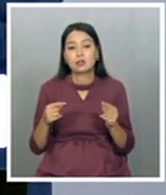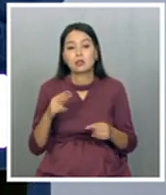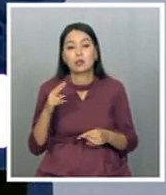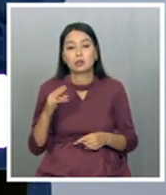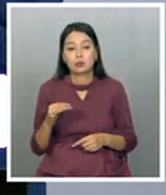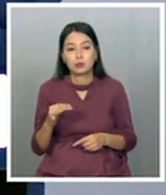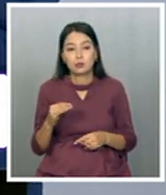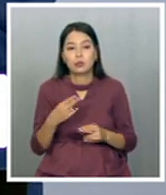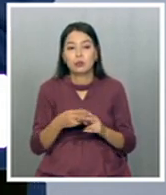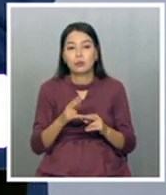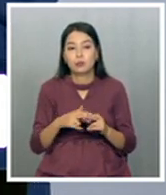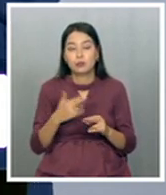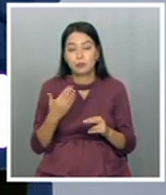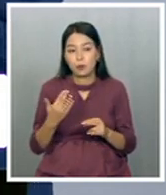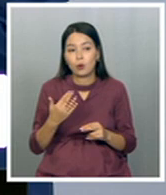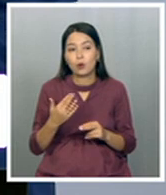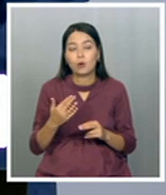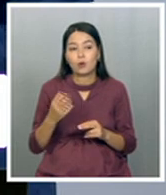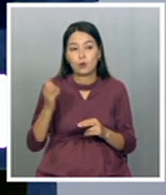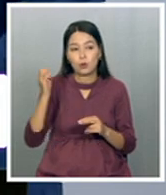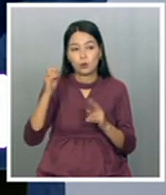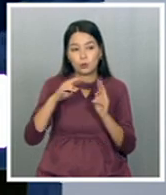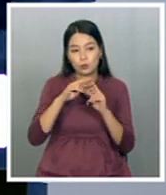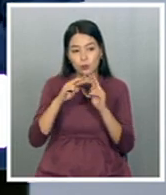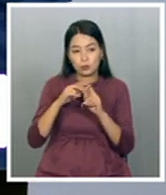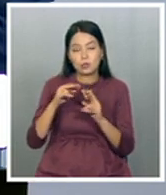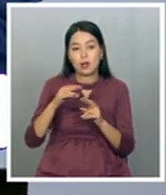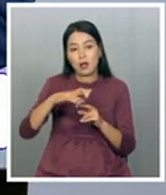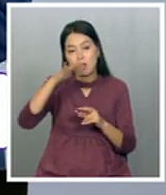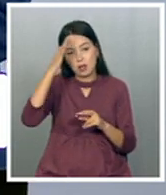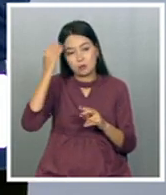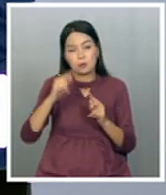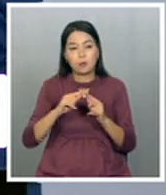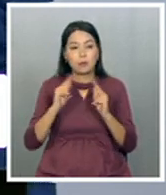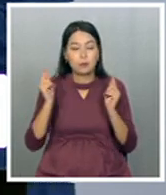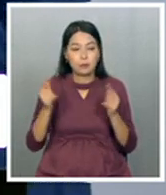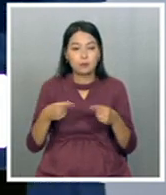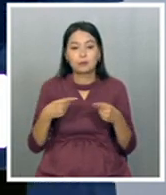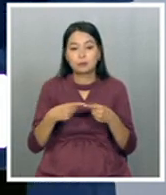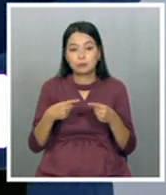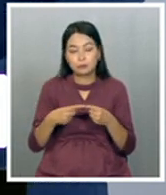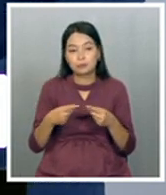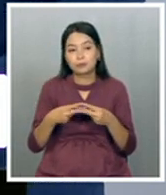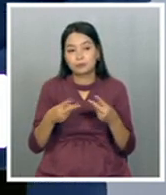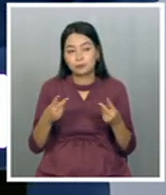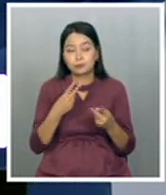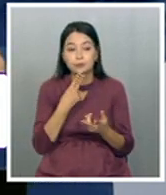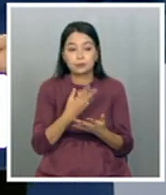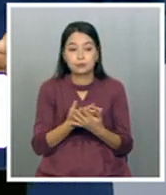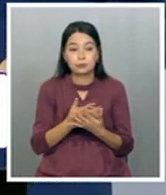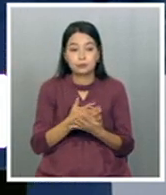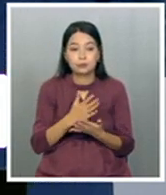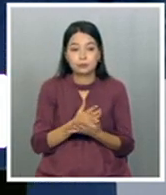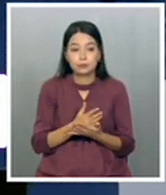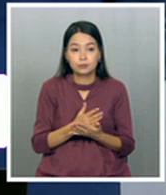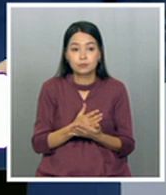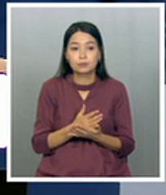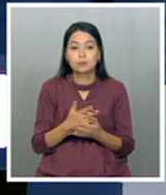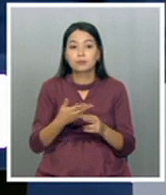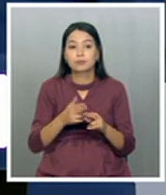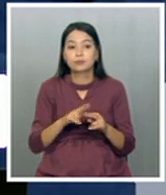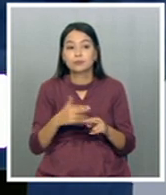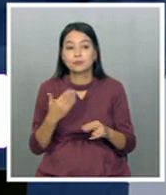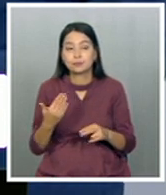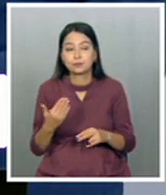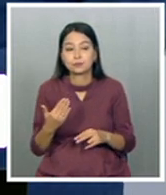Бұл яғни жаңа көкжиек пен аспан экваторы арасындағы бұрыштардың тең екендігін көрсетеді. Енді шырақ биіктігі мен